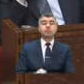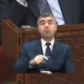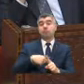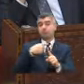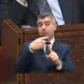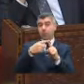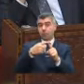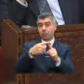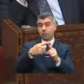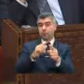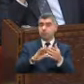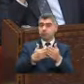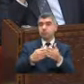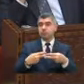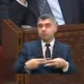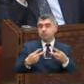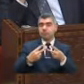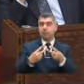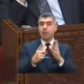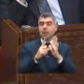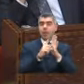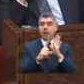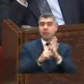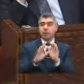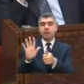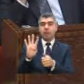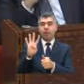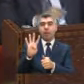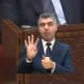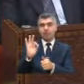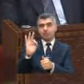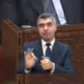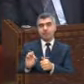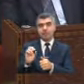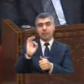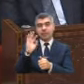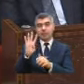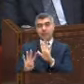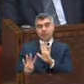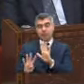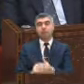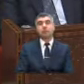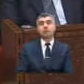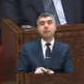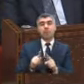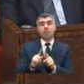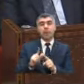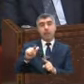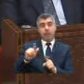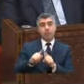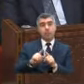تم الإصدار ديال القانون 46/19 باللي كاينة واحد الهيئة وطنية ديال